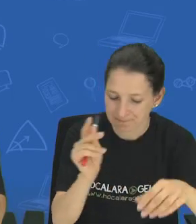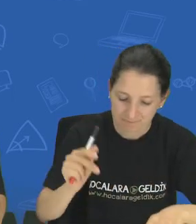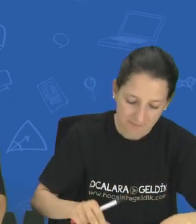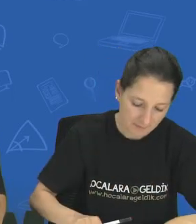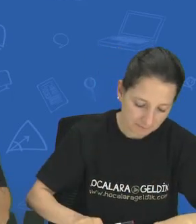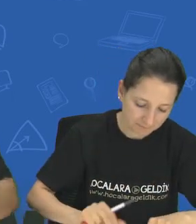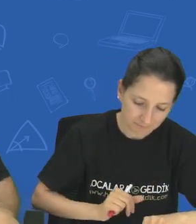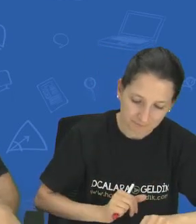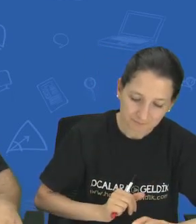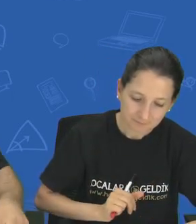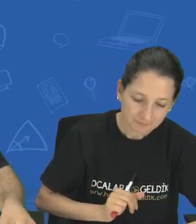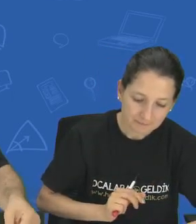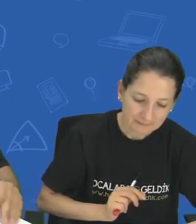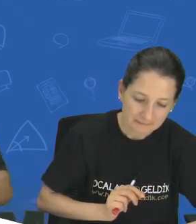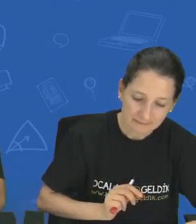kimya.